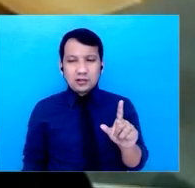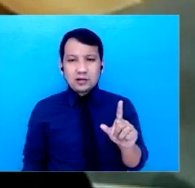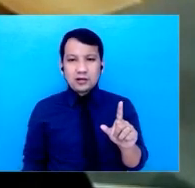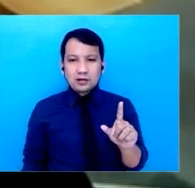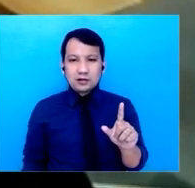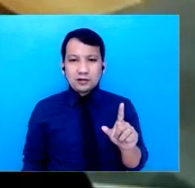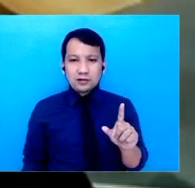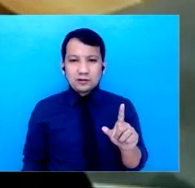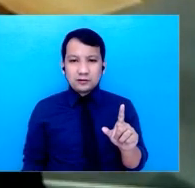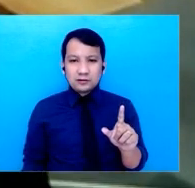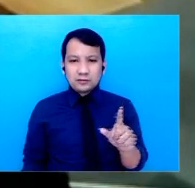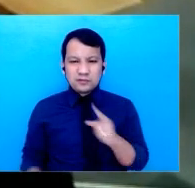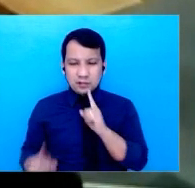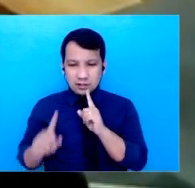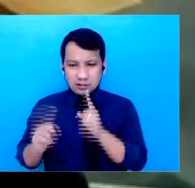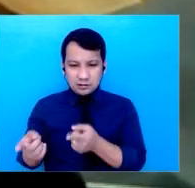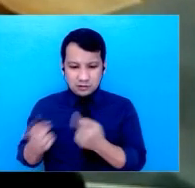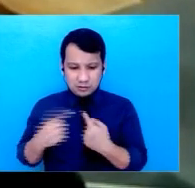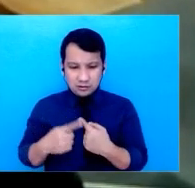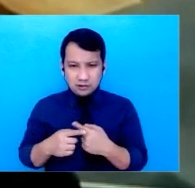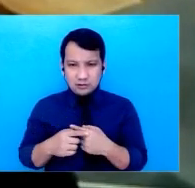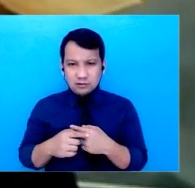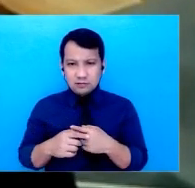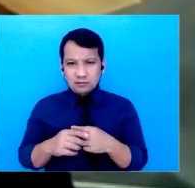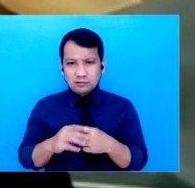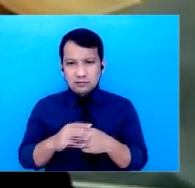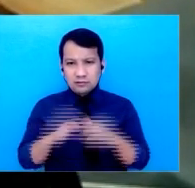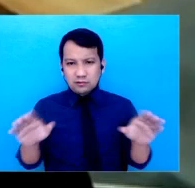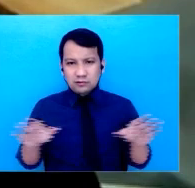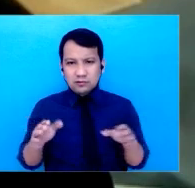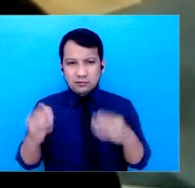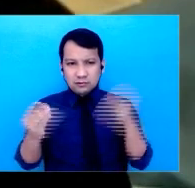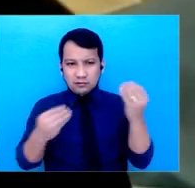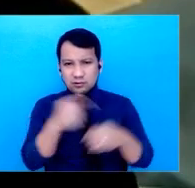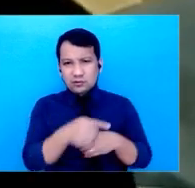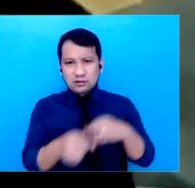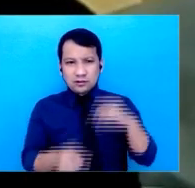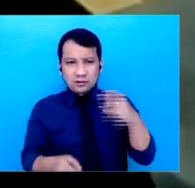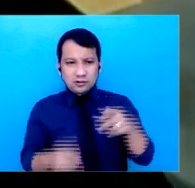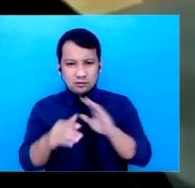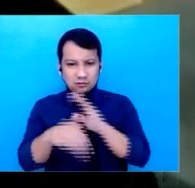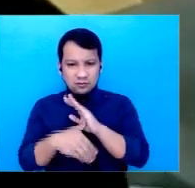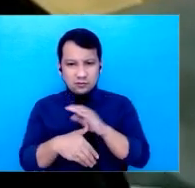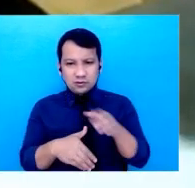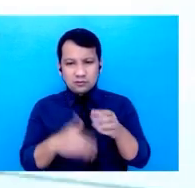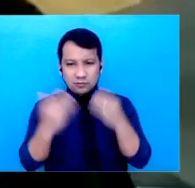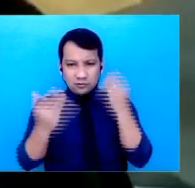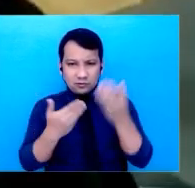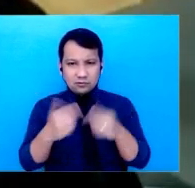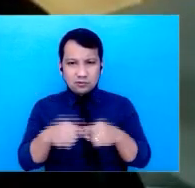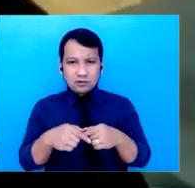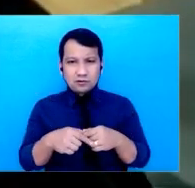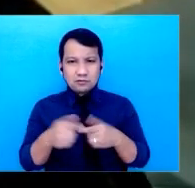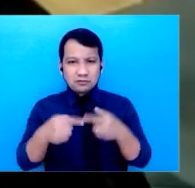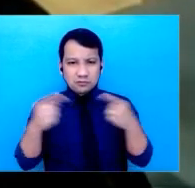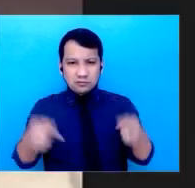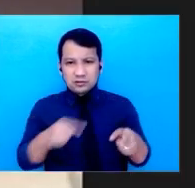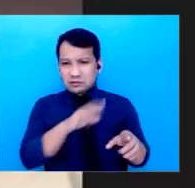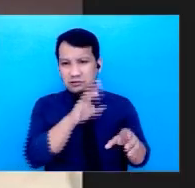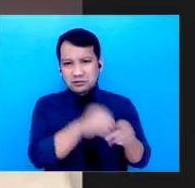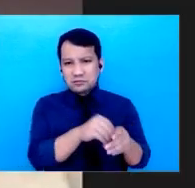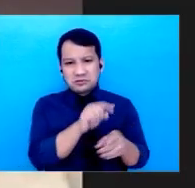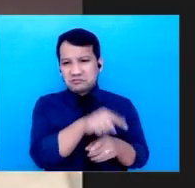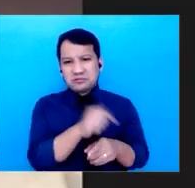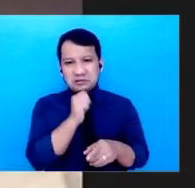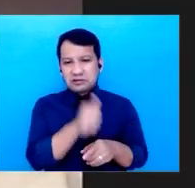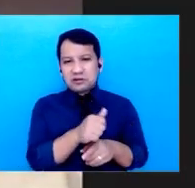nung sagot niya sa akin, ayaw niya ma. May gulo pa kasi sa COMELEC ang PDP. Kaya obviously hindi siya doon datakbo.